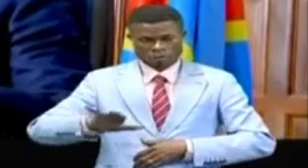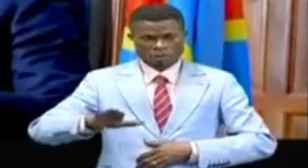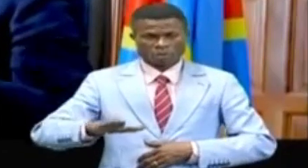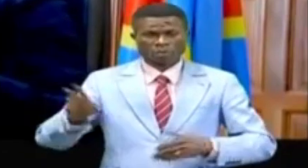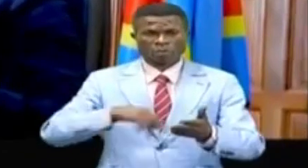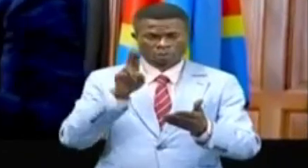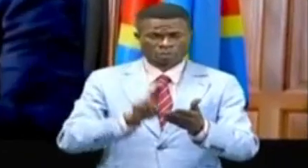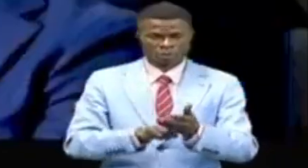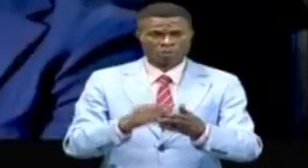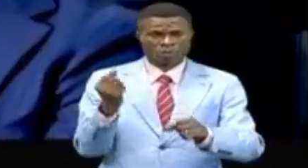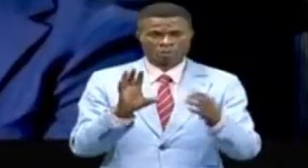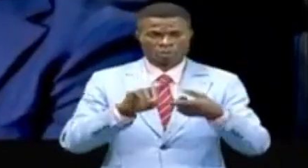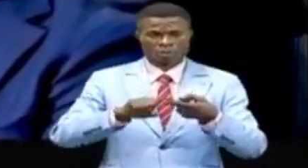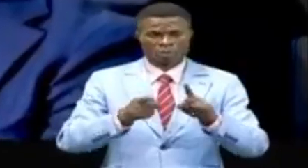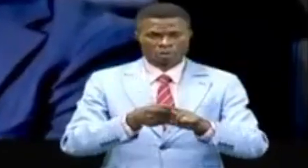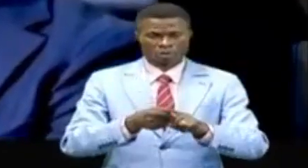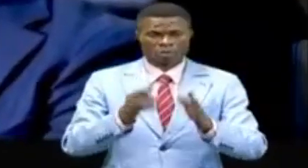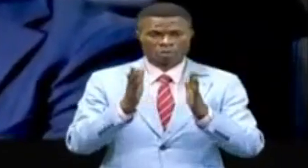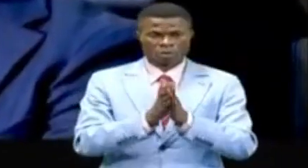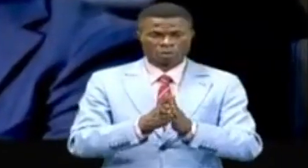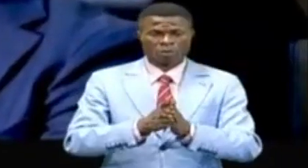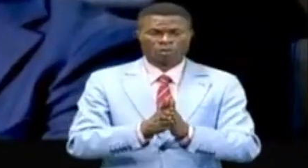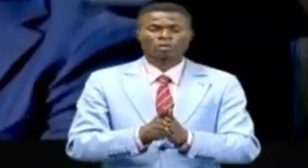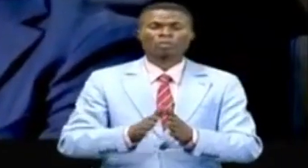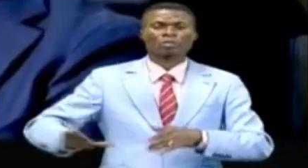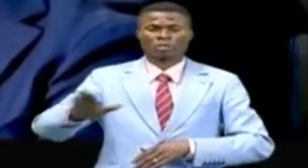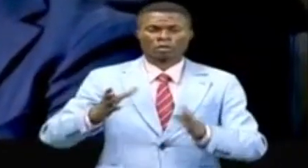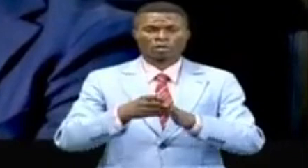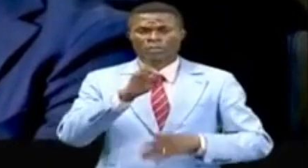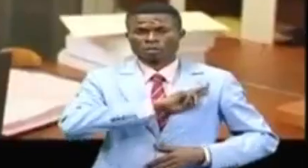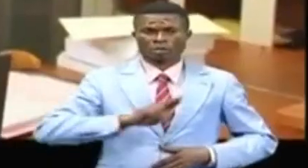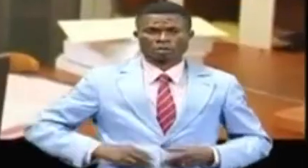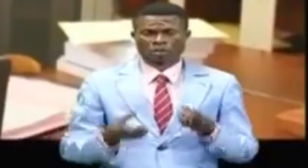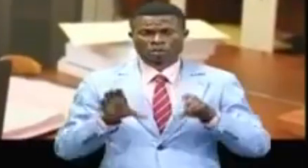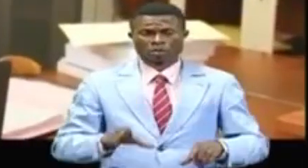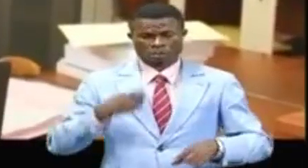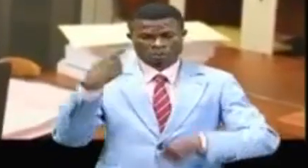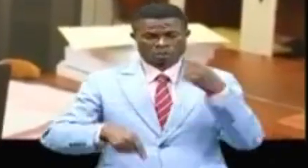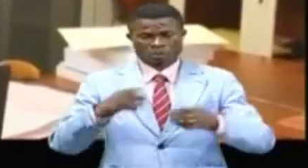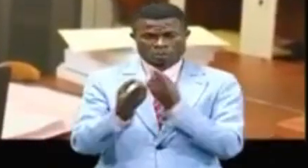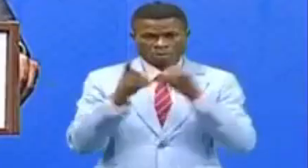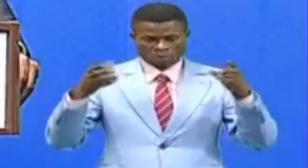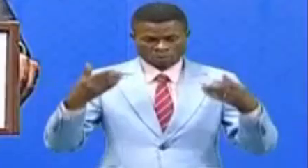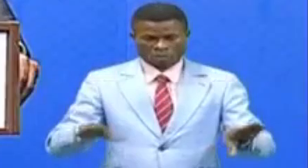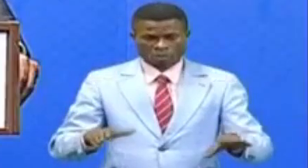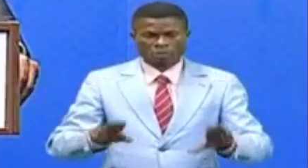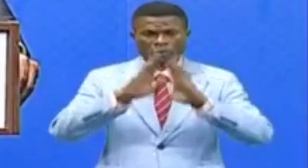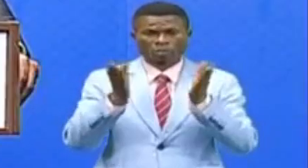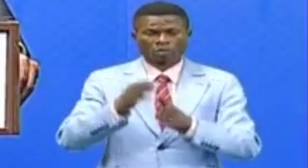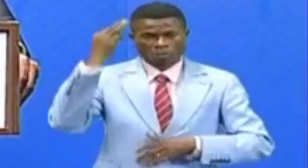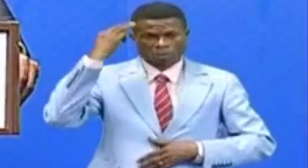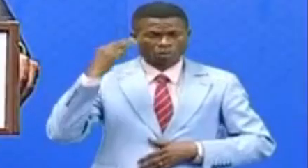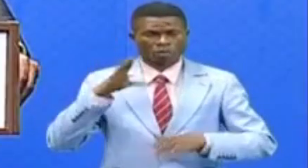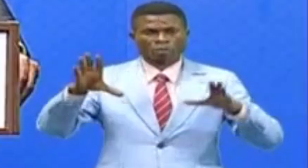accords de coopération entre les 10 États et la République démocratique du Congo. Après débat et délibération, le Conseil